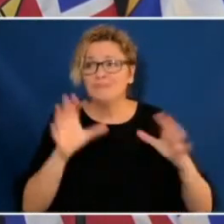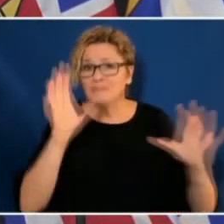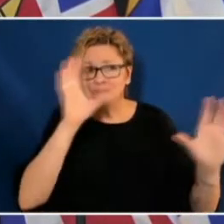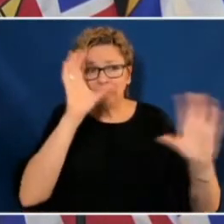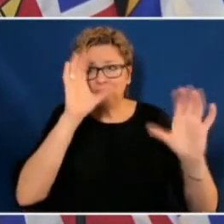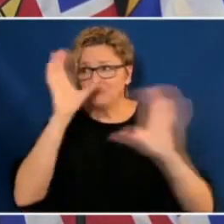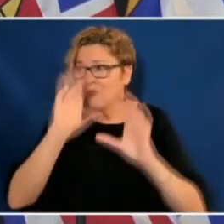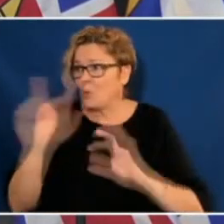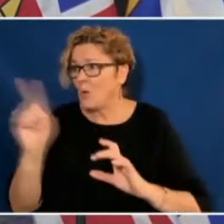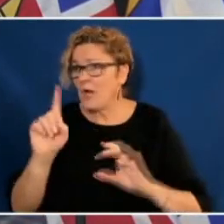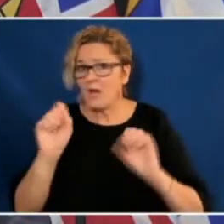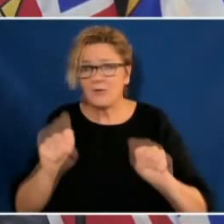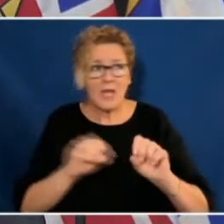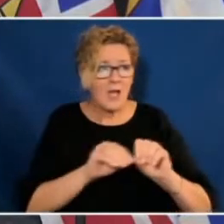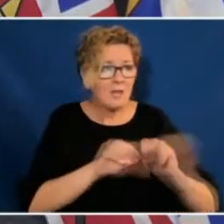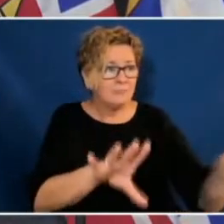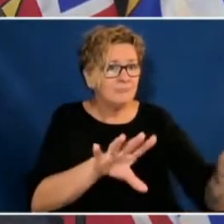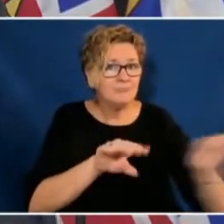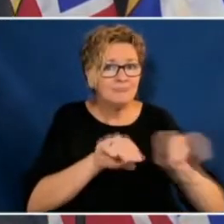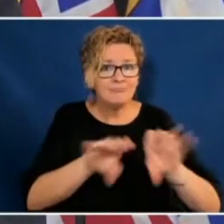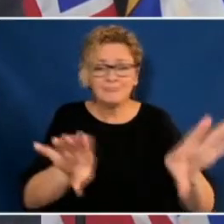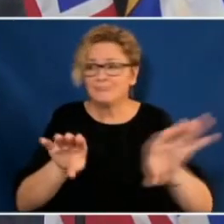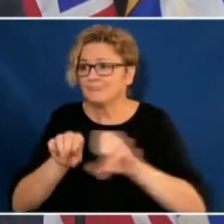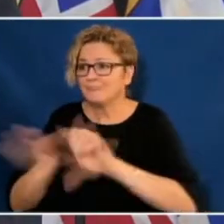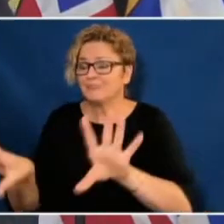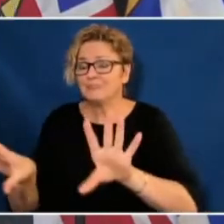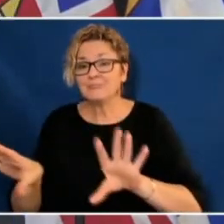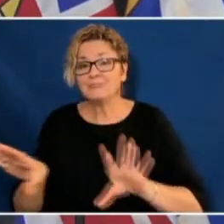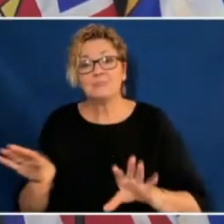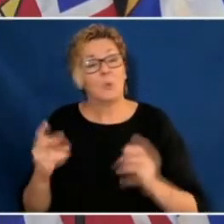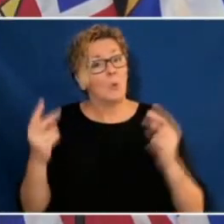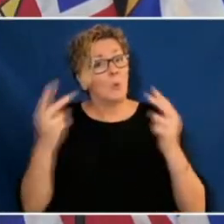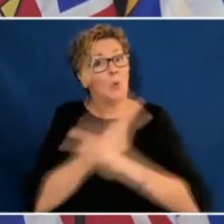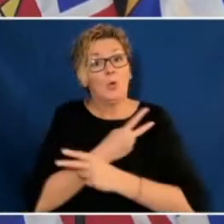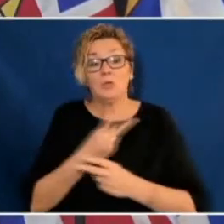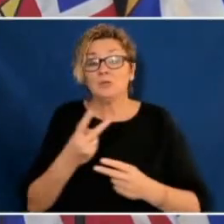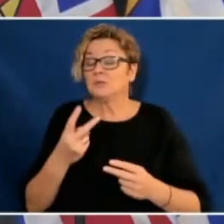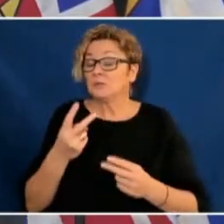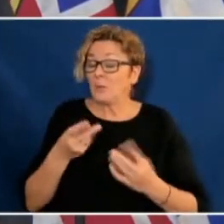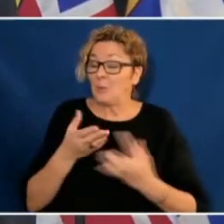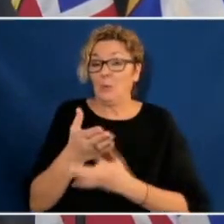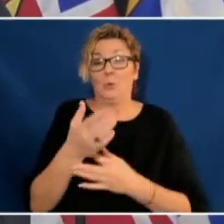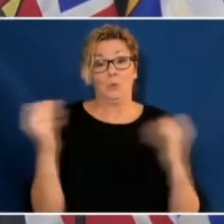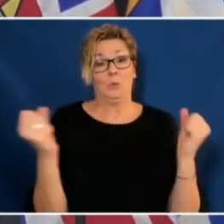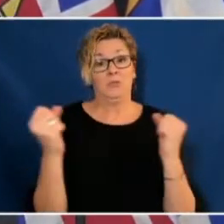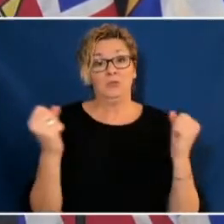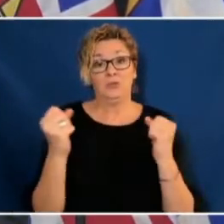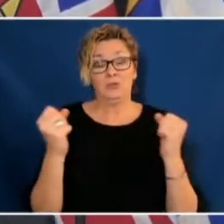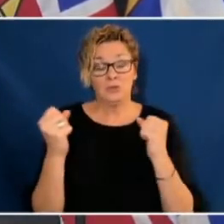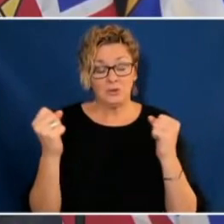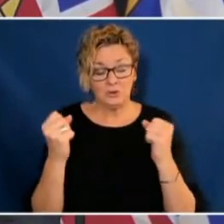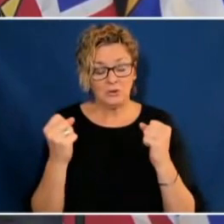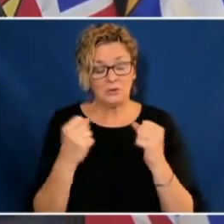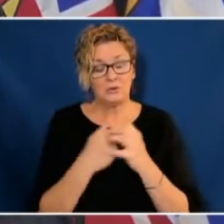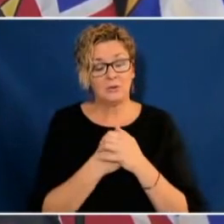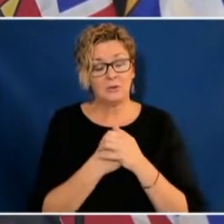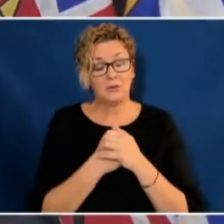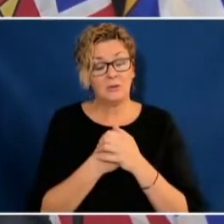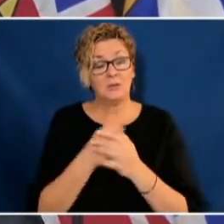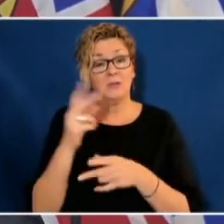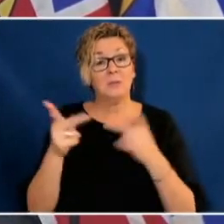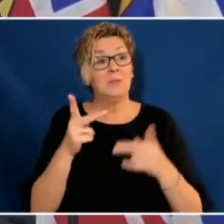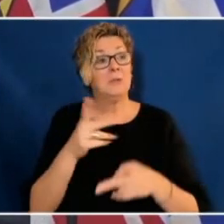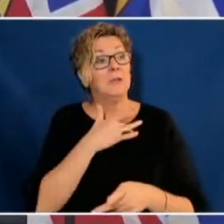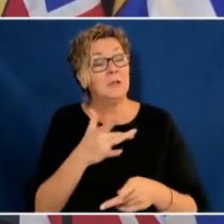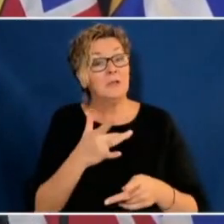out. Aujourd'hui, nous faisons le point sur le nombre de nouveaux cas pour 3 périodes de référence de 24 heures chacune. Pour la